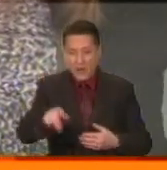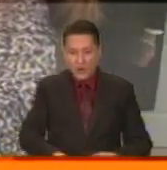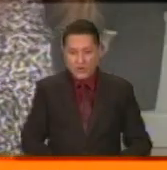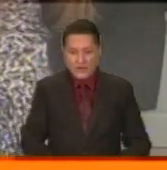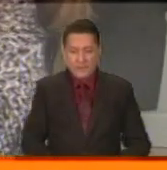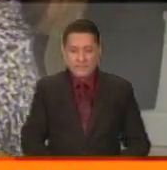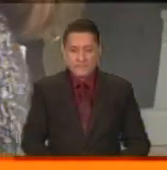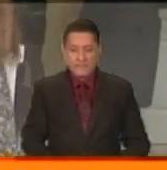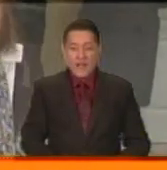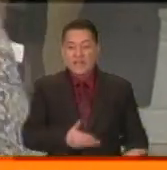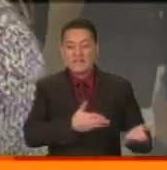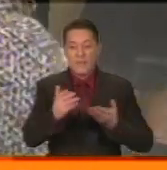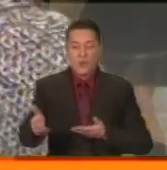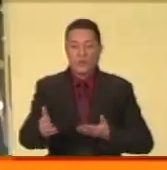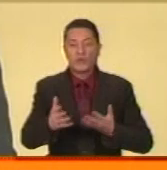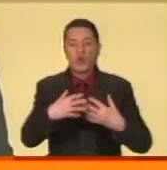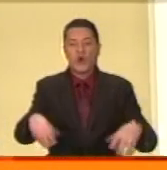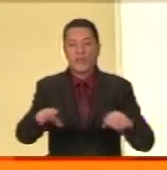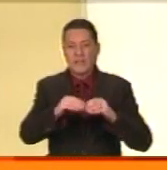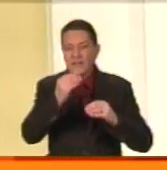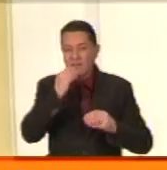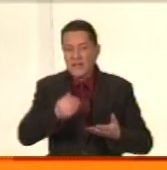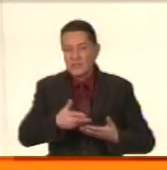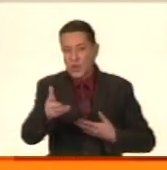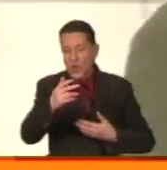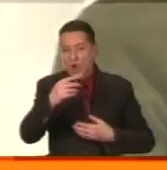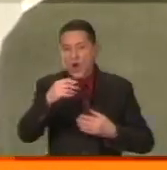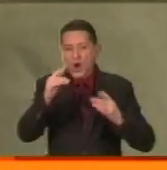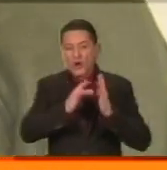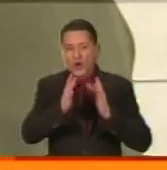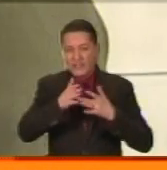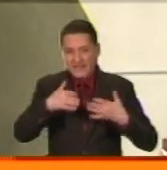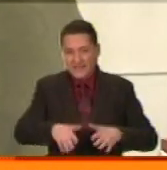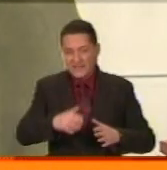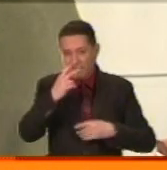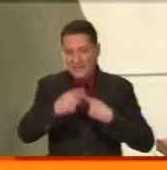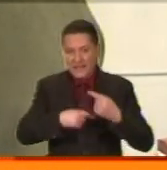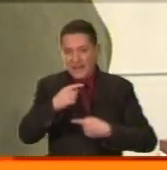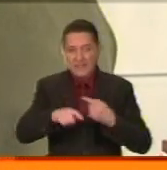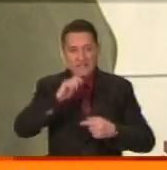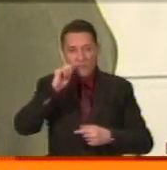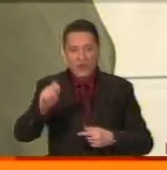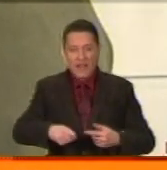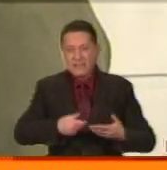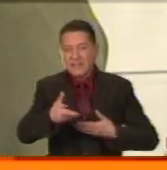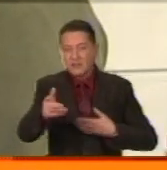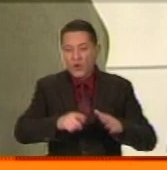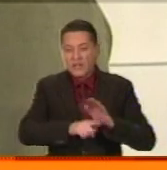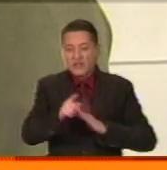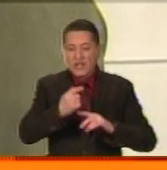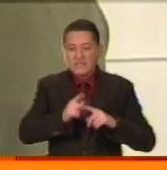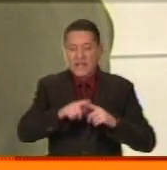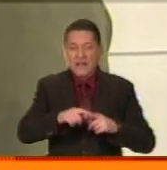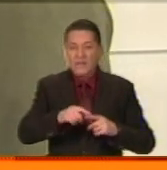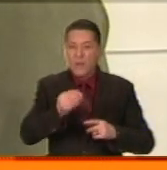вже запрошують до родинного столу. По рождественской традиции в Украине застолье начинают вот с вот этого блюда, это